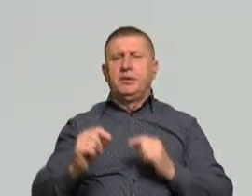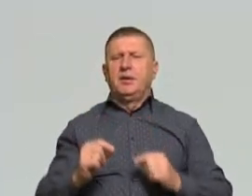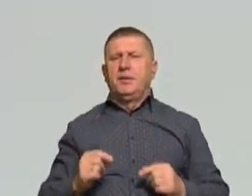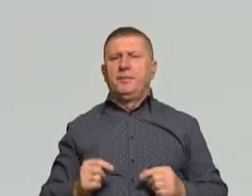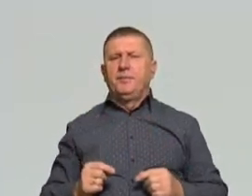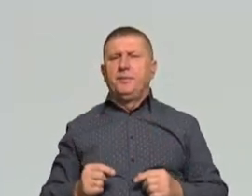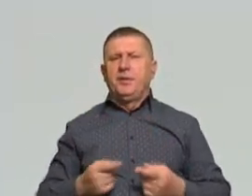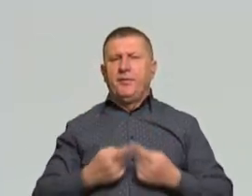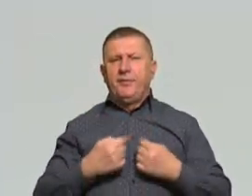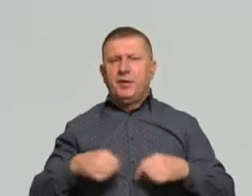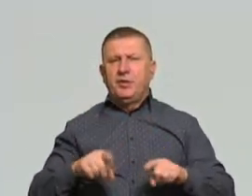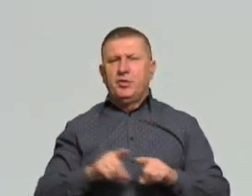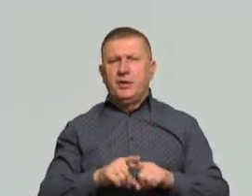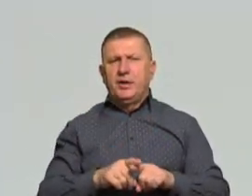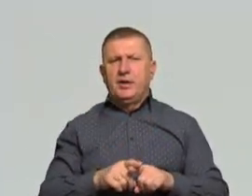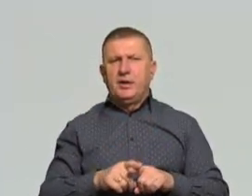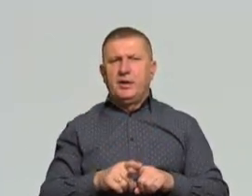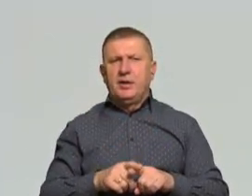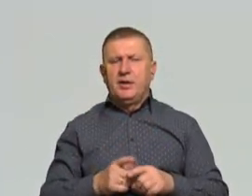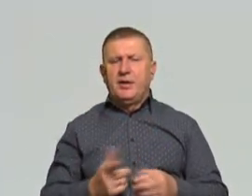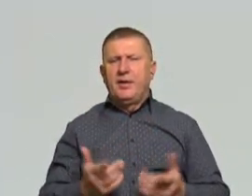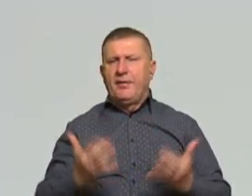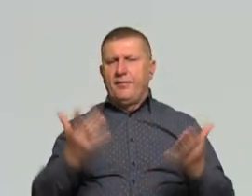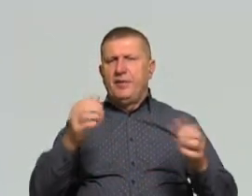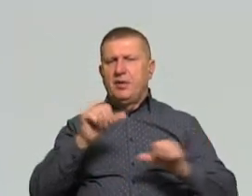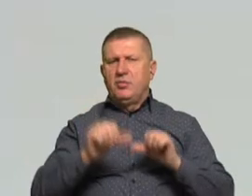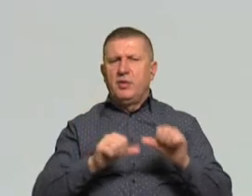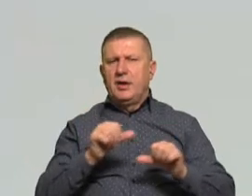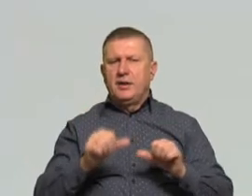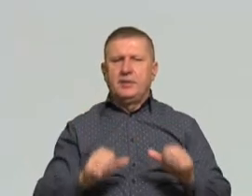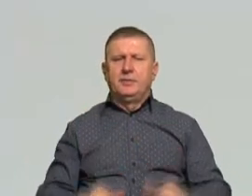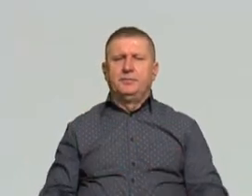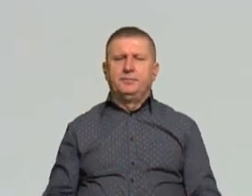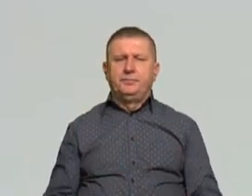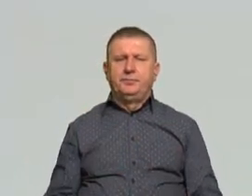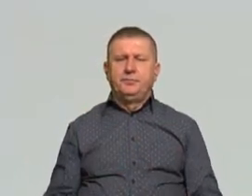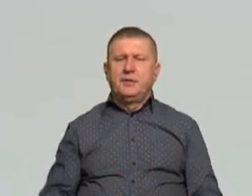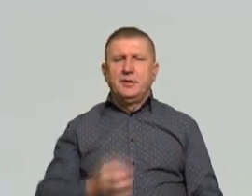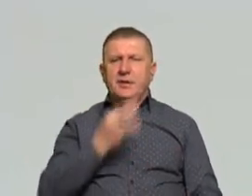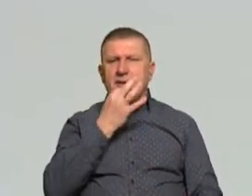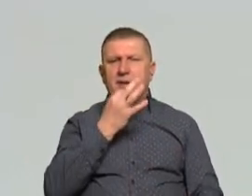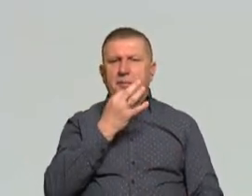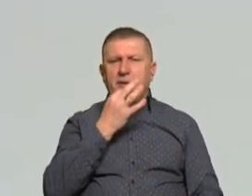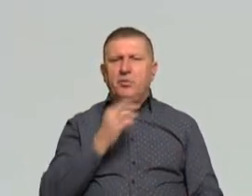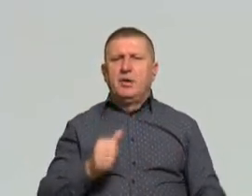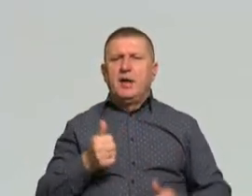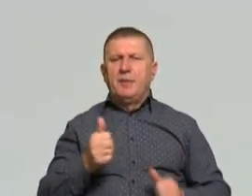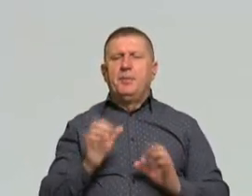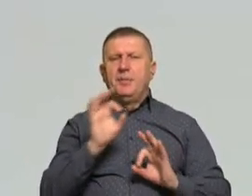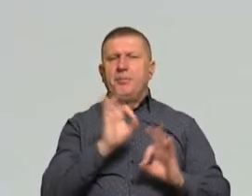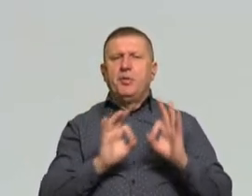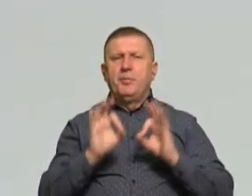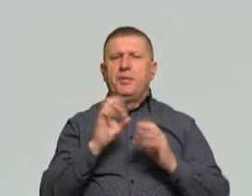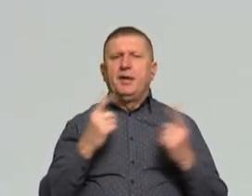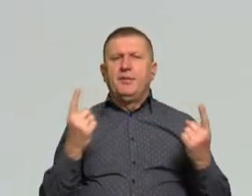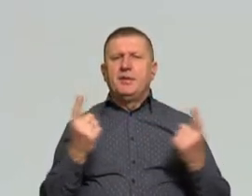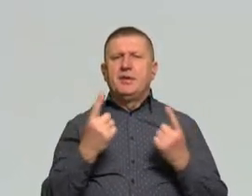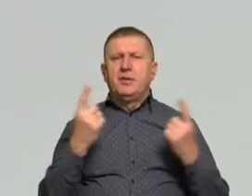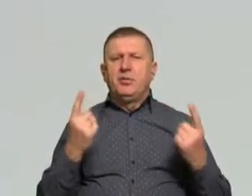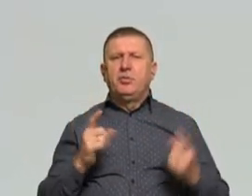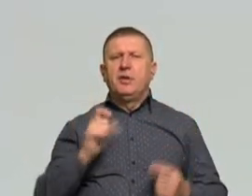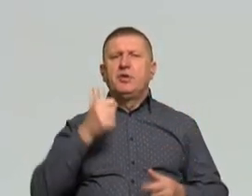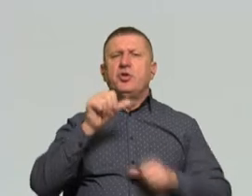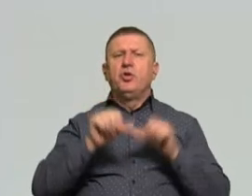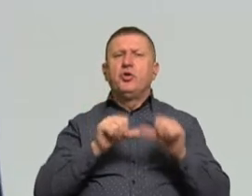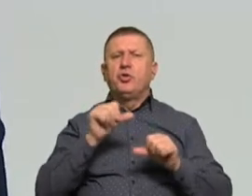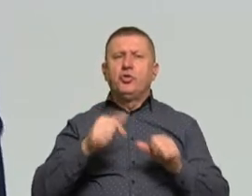realizowana, jest realizowana od wielu lat. Natomiast to jest za mało, żeby poprawić sytuację, to co roku miasto